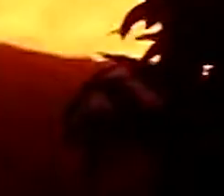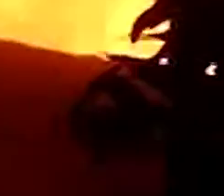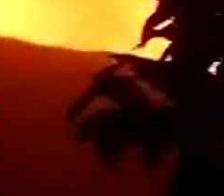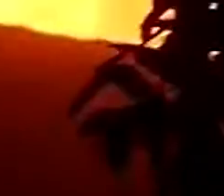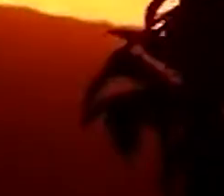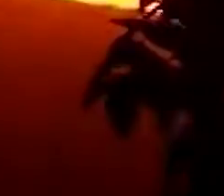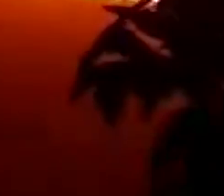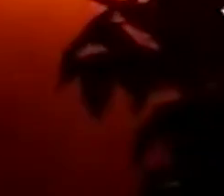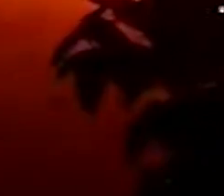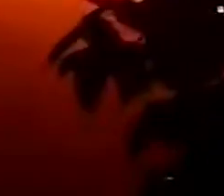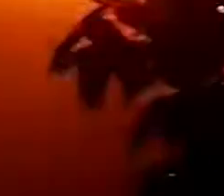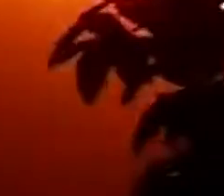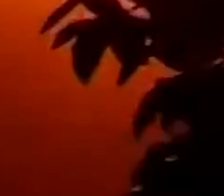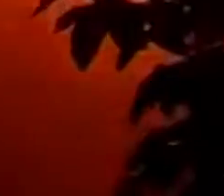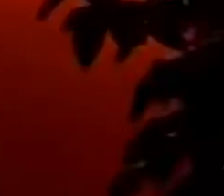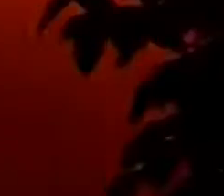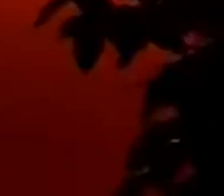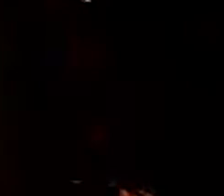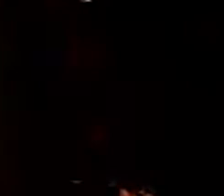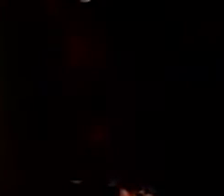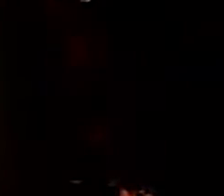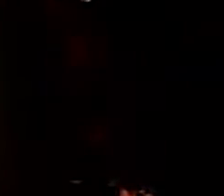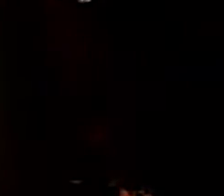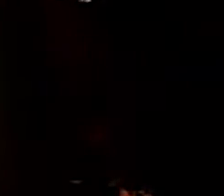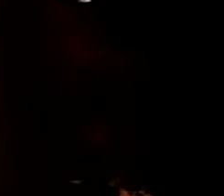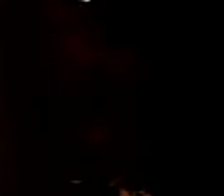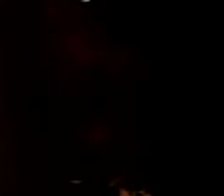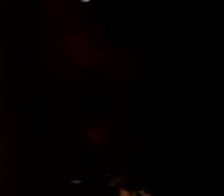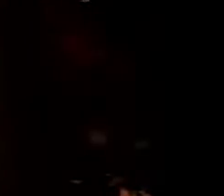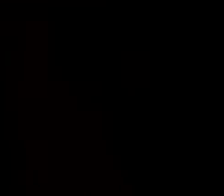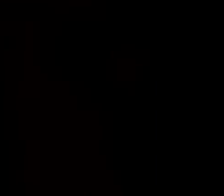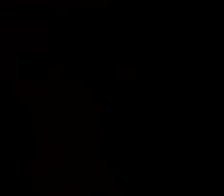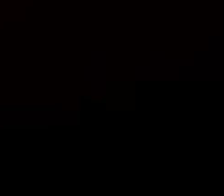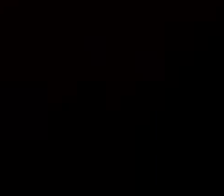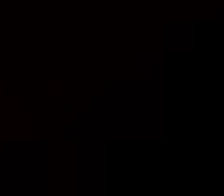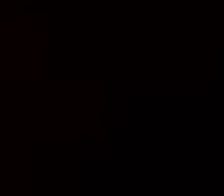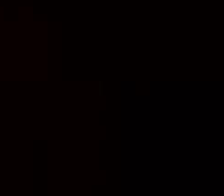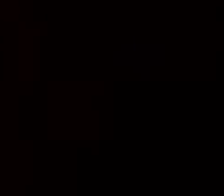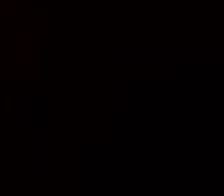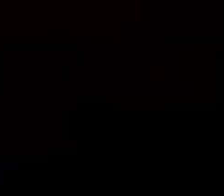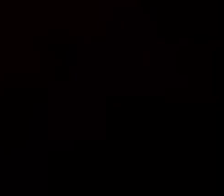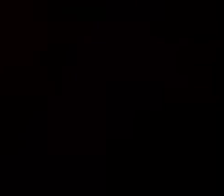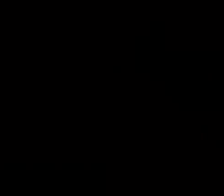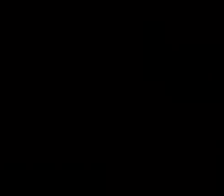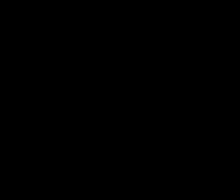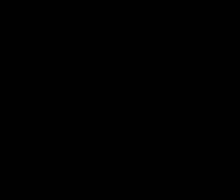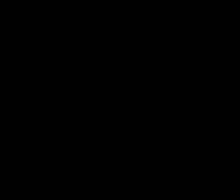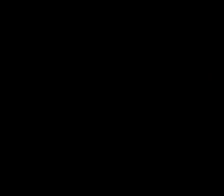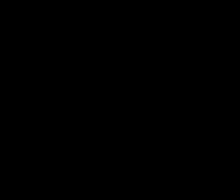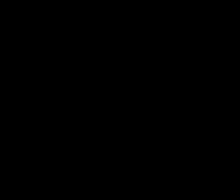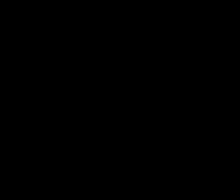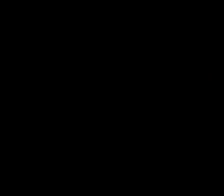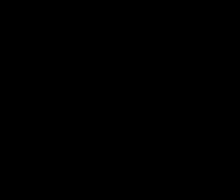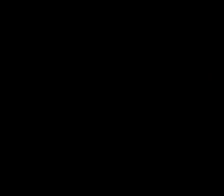gedung Kejagung. Selain 5 tukang bangunan, direktur sebuah PT yang menangani pembersihan di gedung Kejaksaan Agung juga ditetapkan